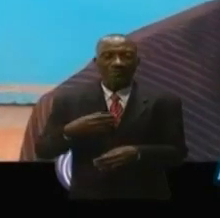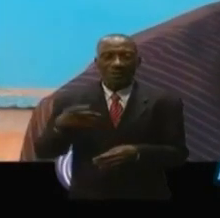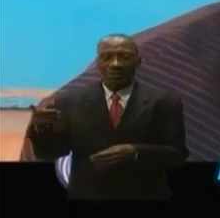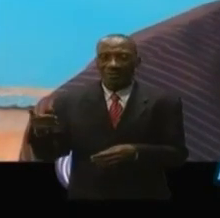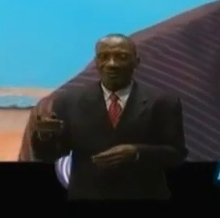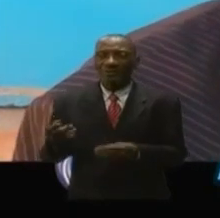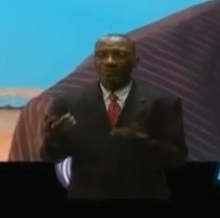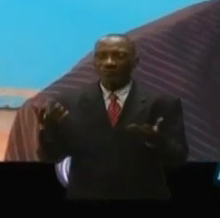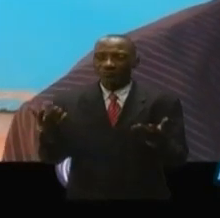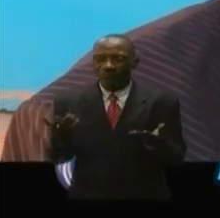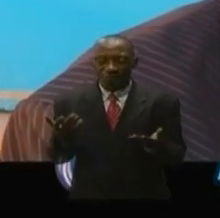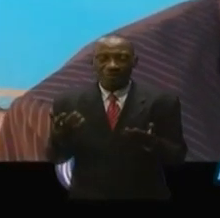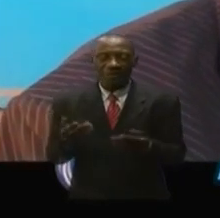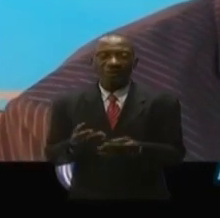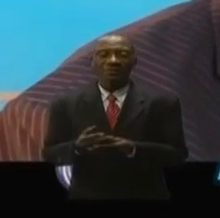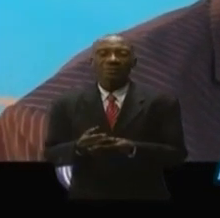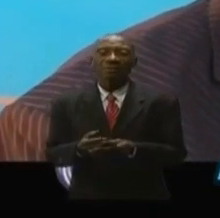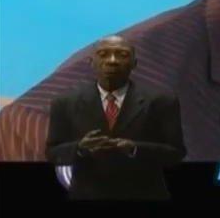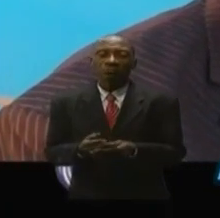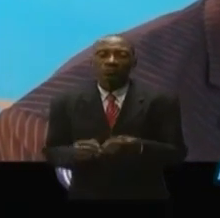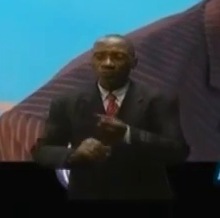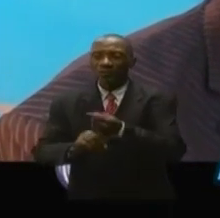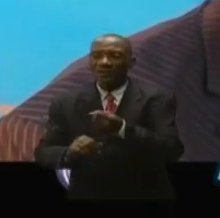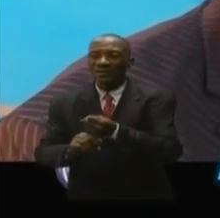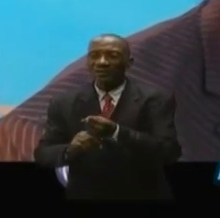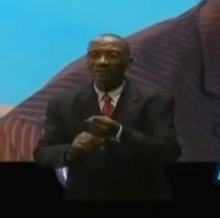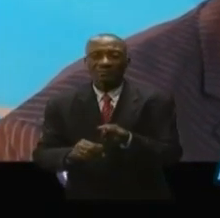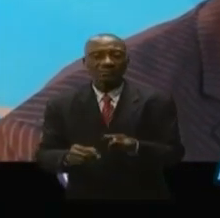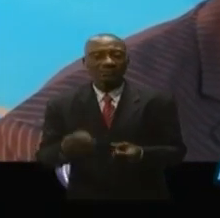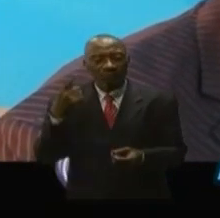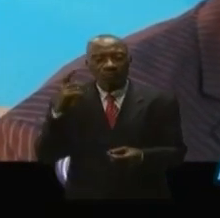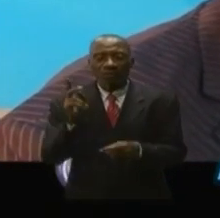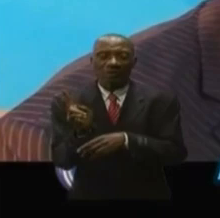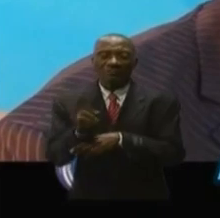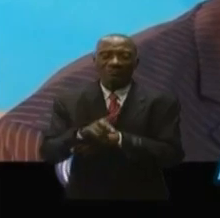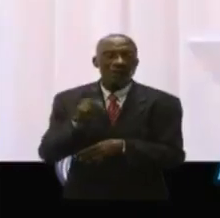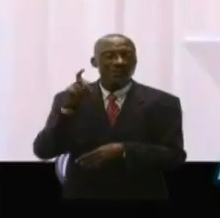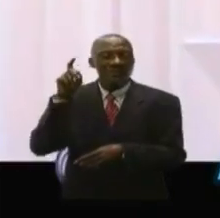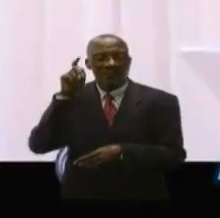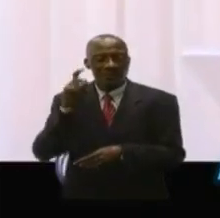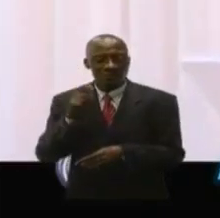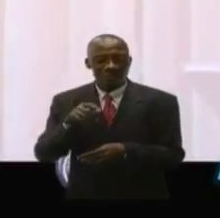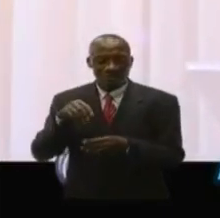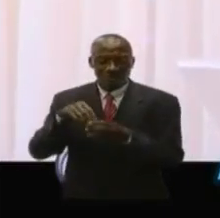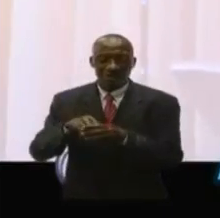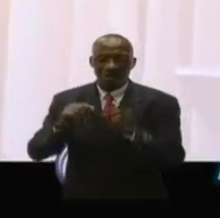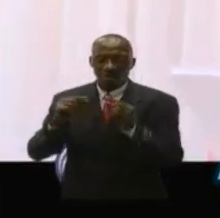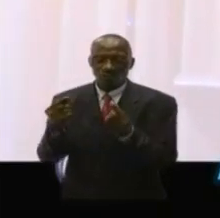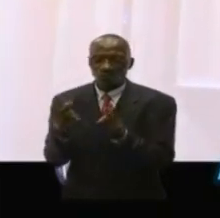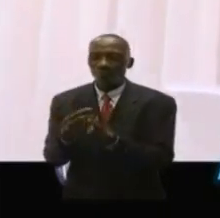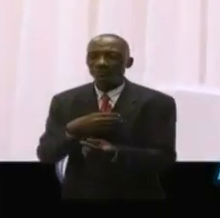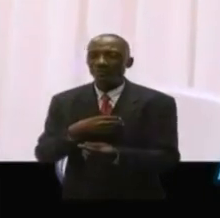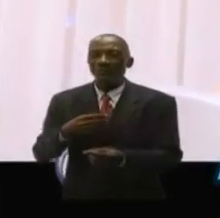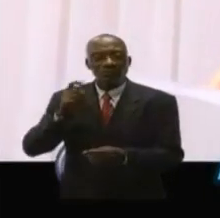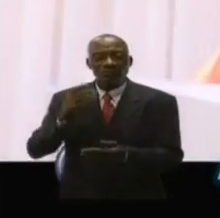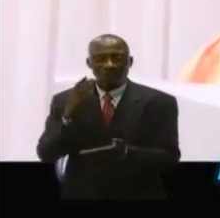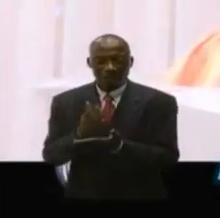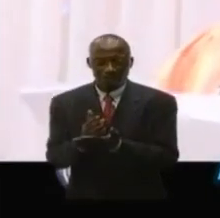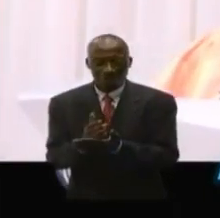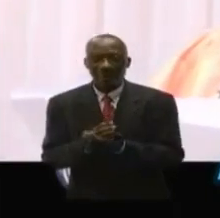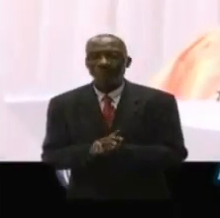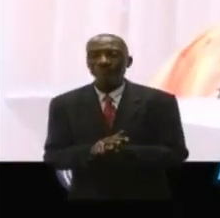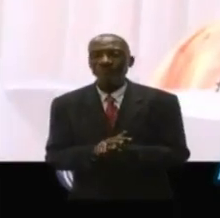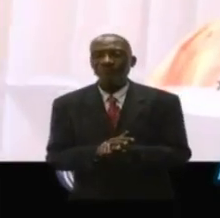judiciaire. Pour ne soulever que ces quelques préoccupations, la réponse à toutes